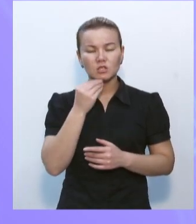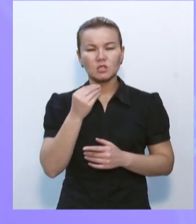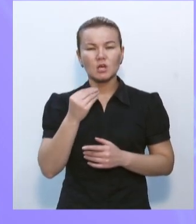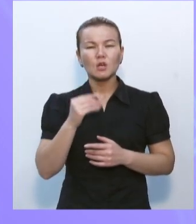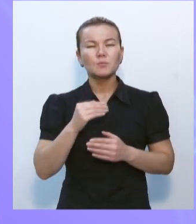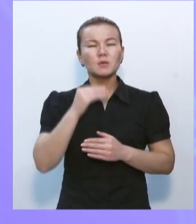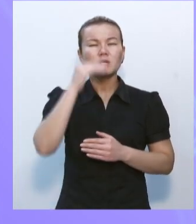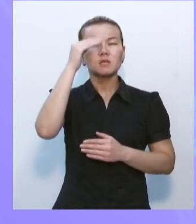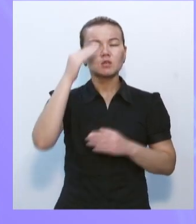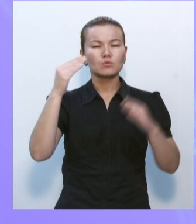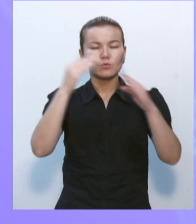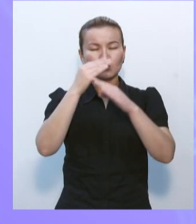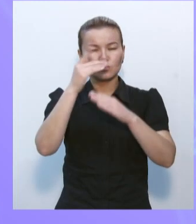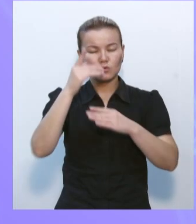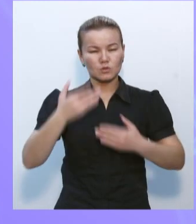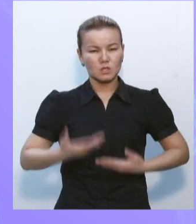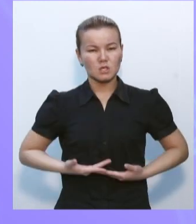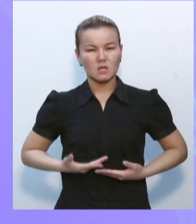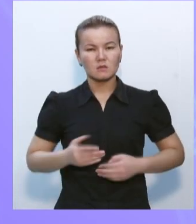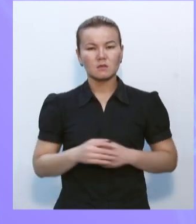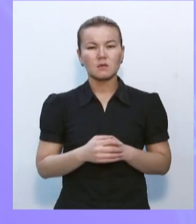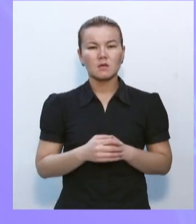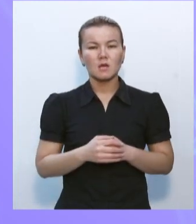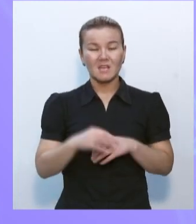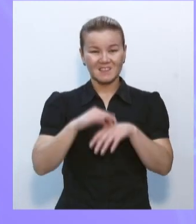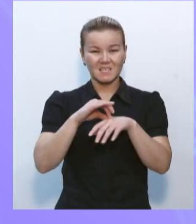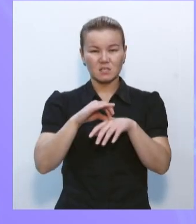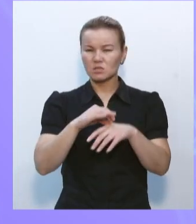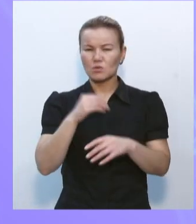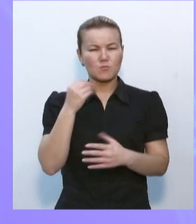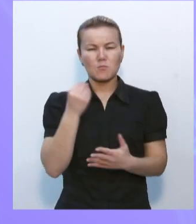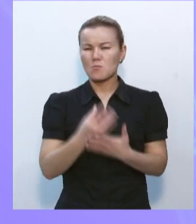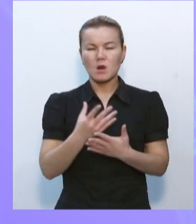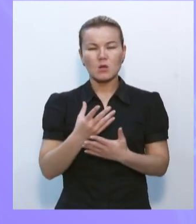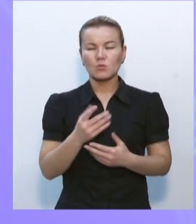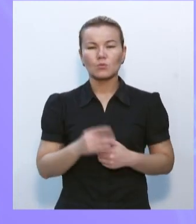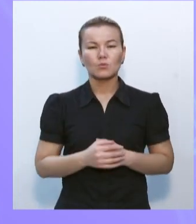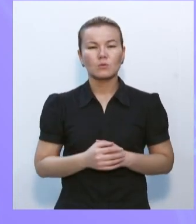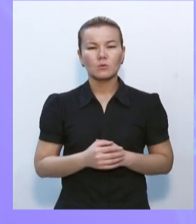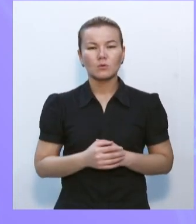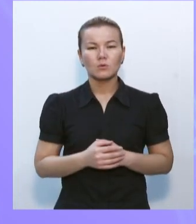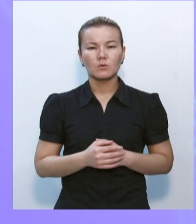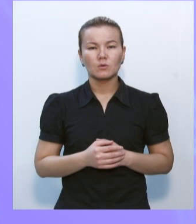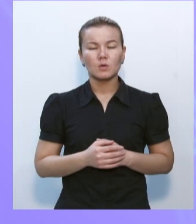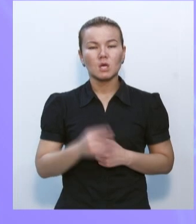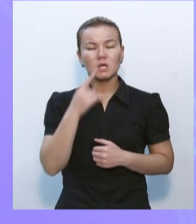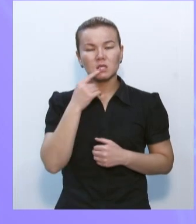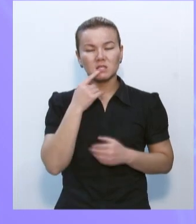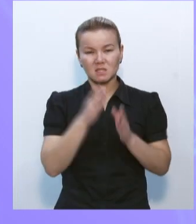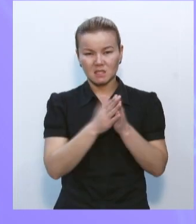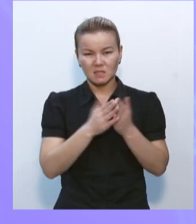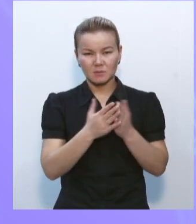Biyik toolordo jashayt. Терisi баалуу. Кызыл